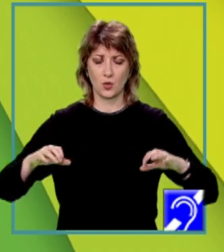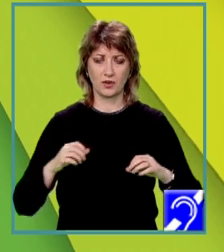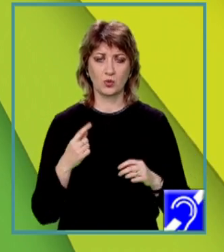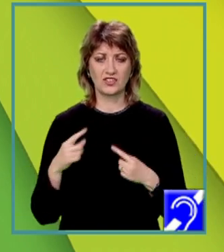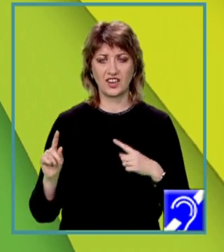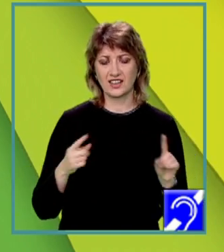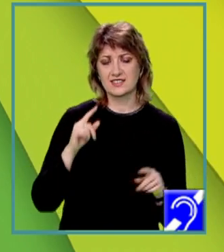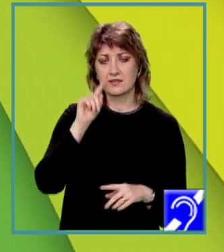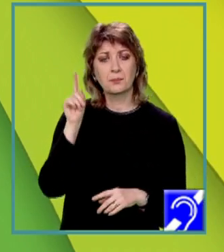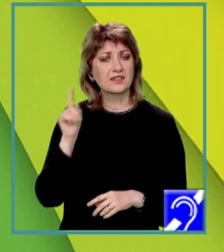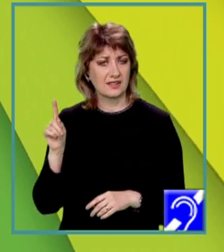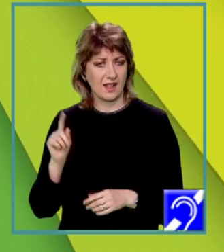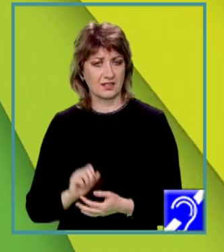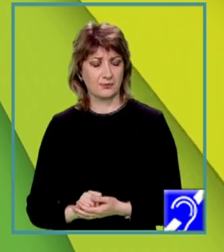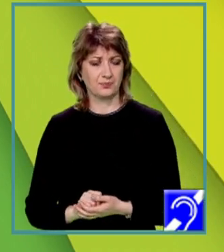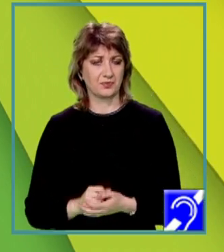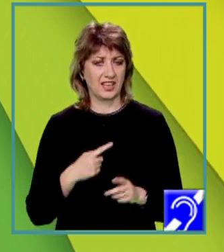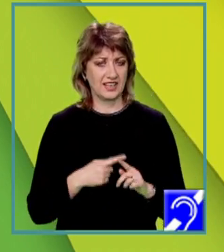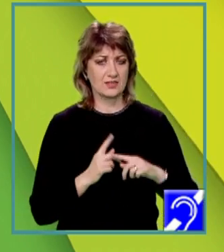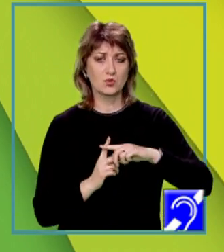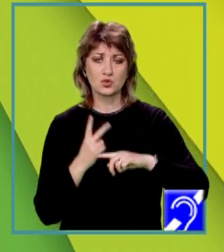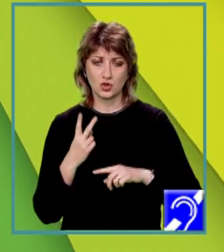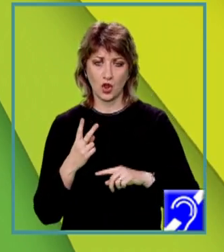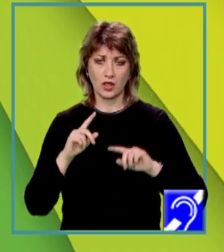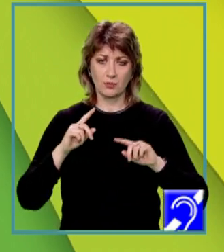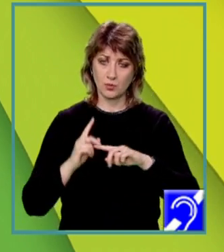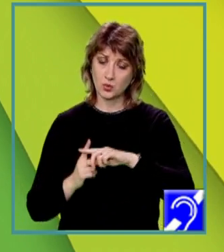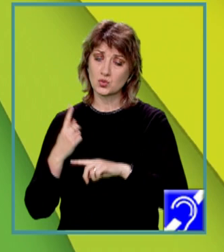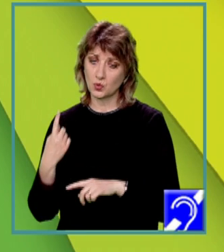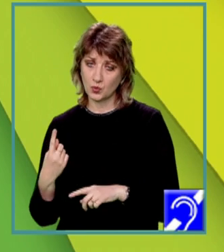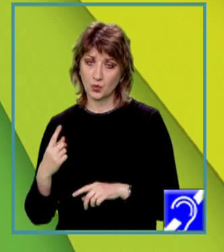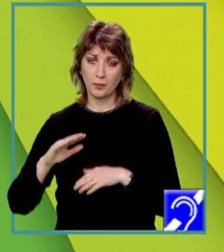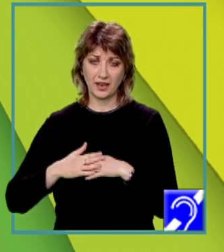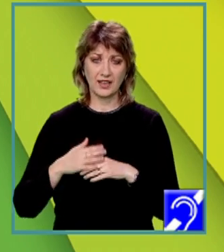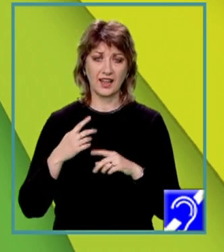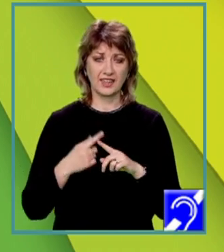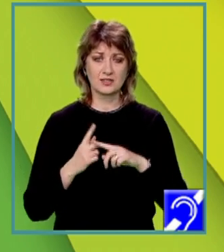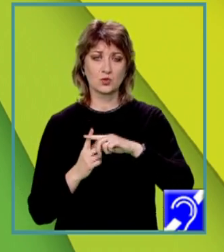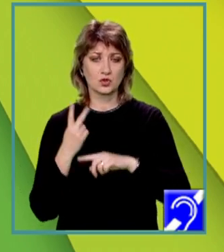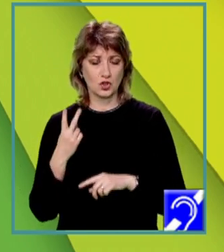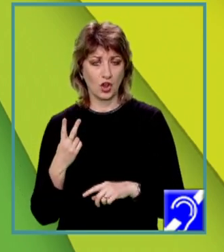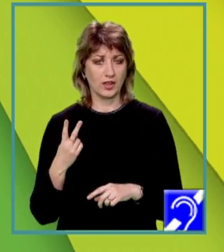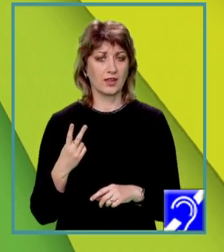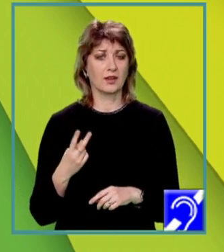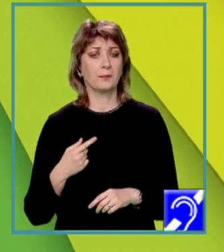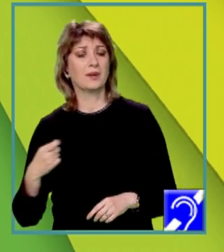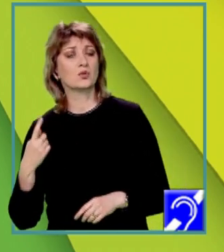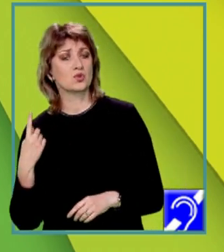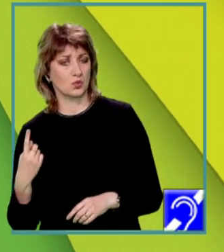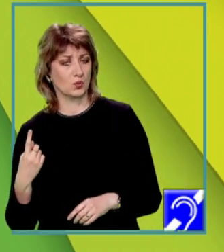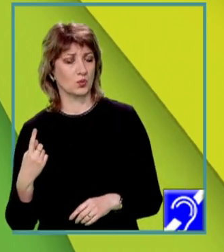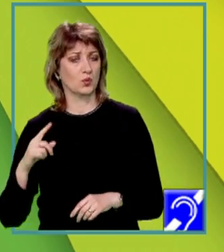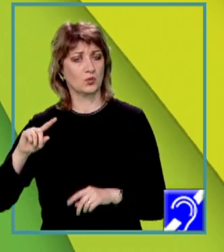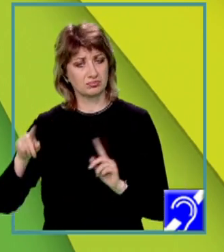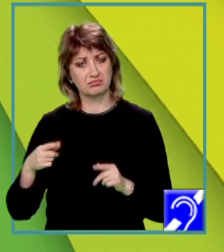pătrate adică x plus 2 plus 1 pe lângă x plus 2 minus 1 este